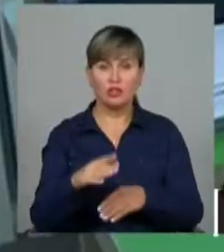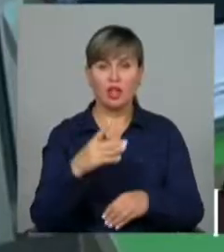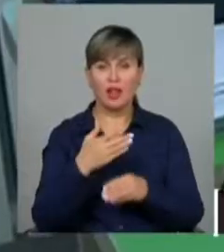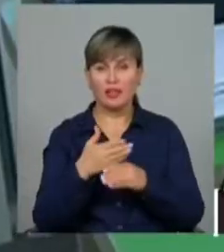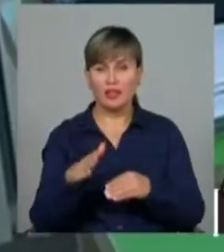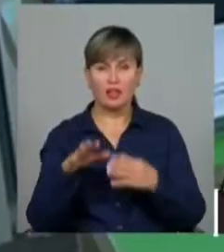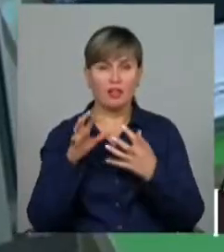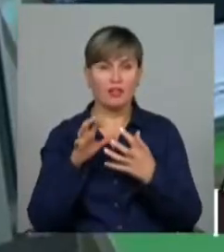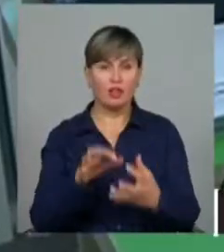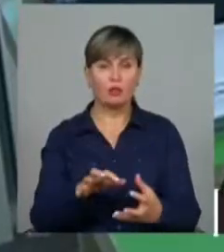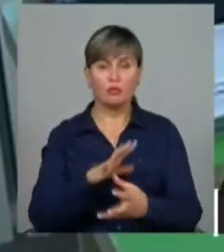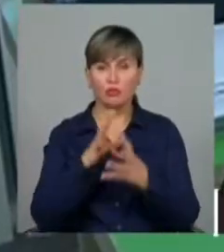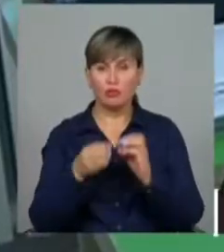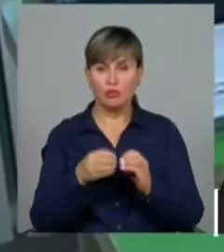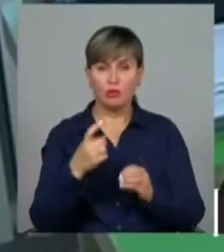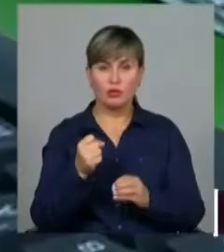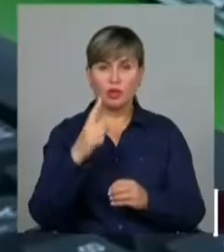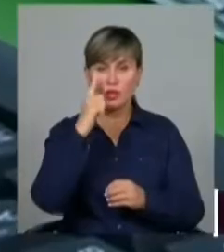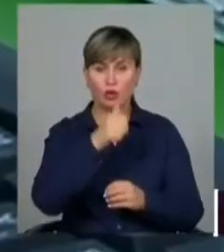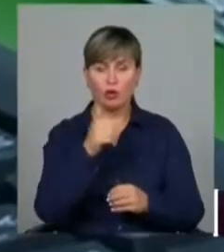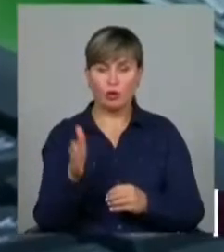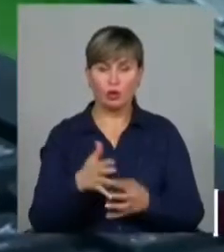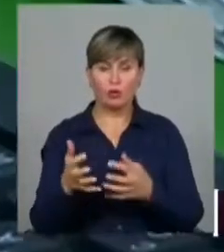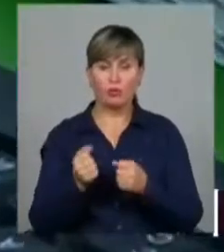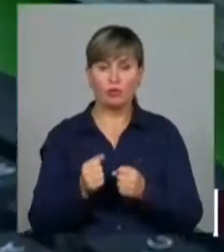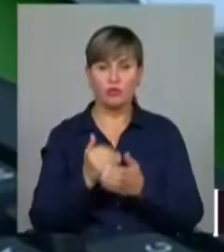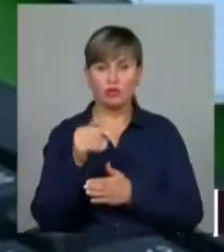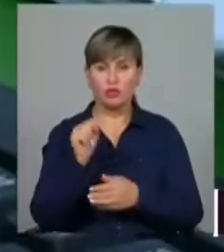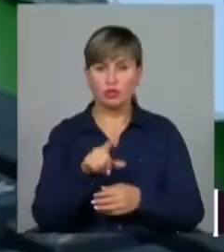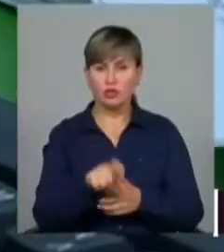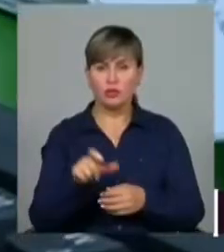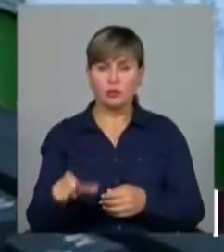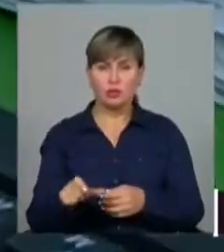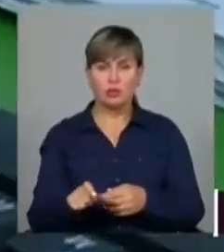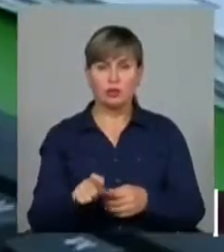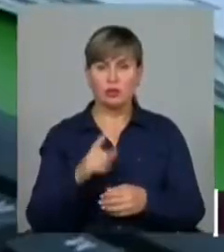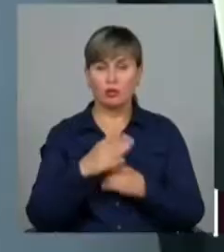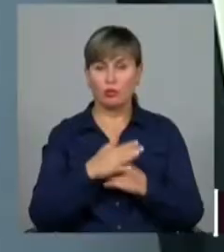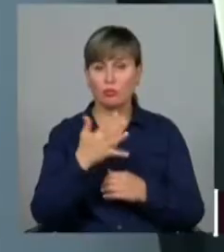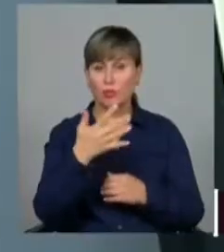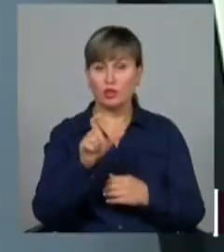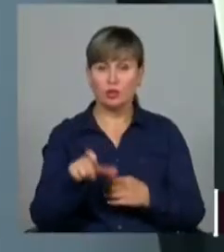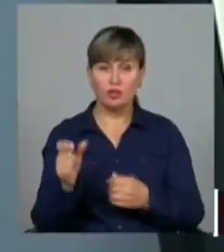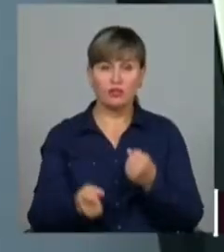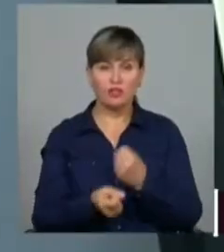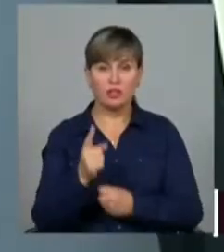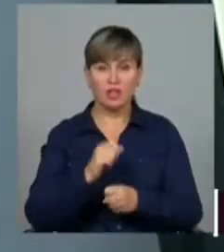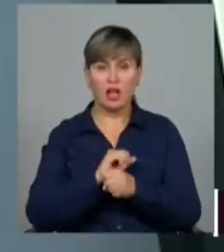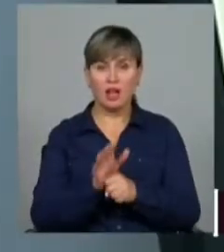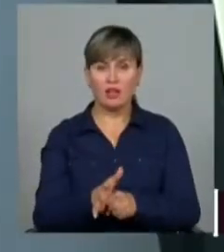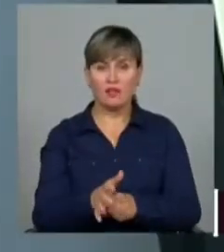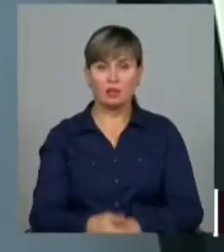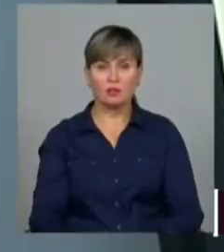отдельный автотранспорт. Всего же за прошлый год лечение получили свыше 1000 человек. Из них у 5 пациентов выявили